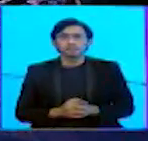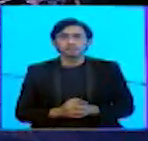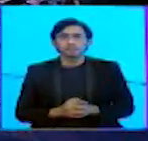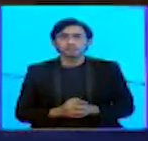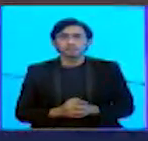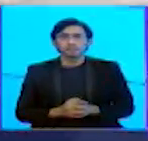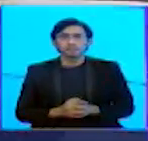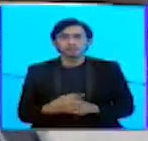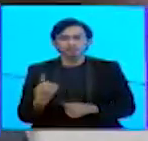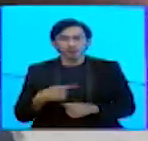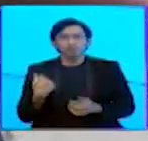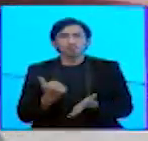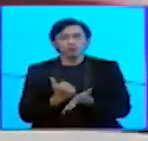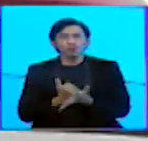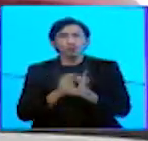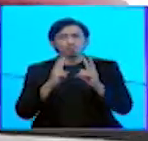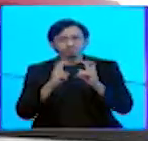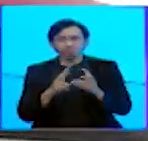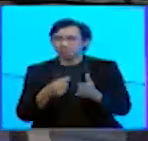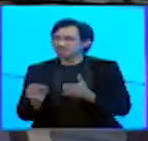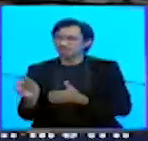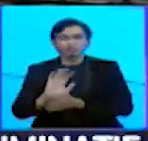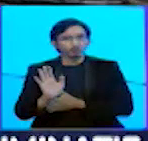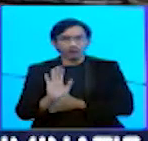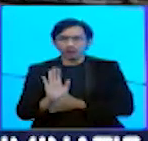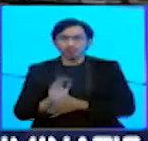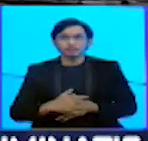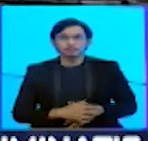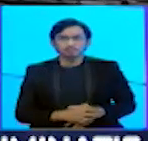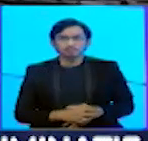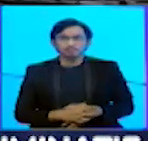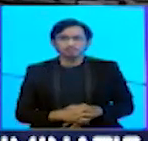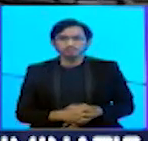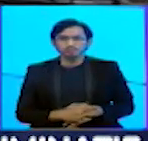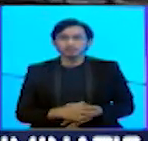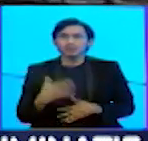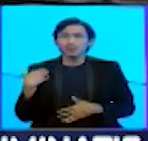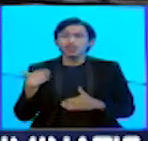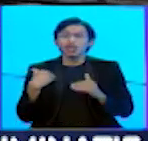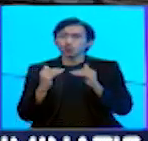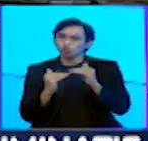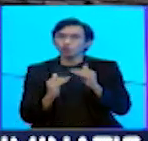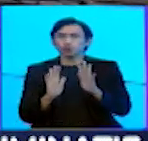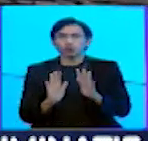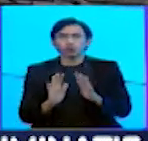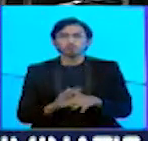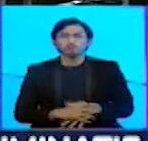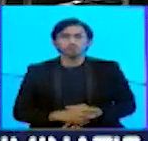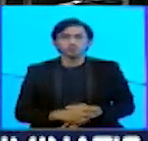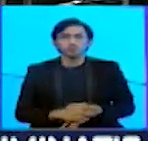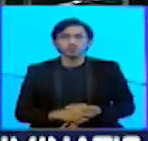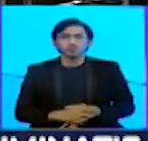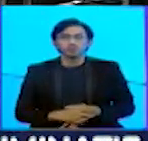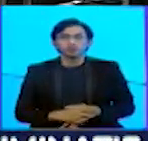berhenti. Tak hanya soal itu, publik pun dikejutkan dengan sejumlah pertanyaan tes wawasan kebangsaan yang dinilai intimidatif